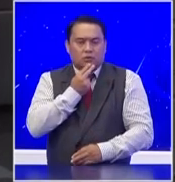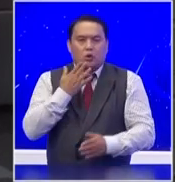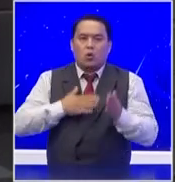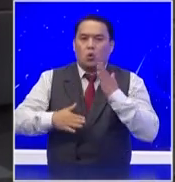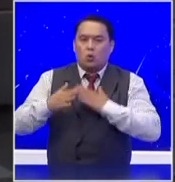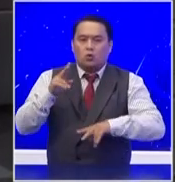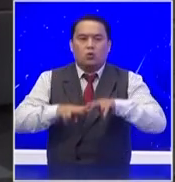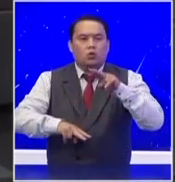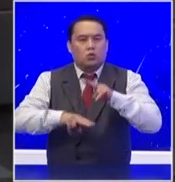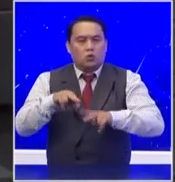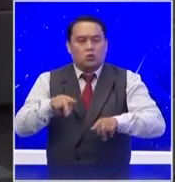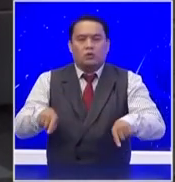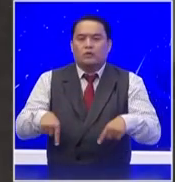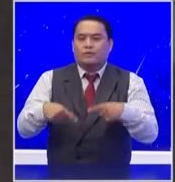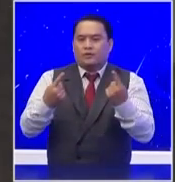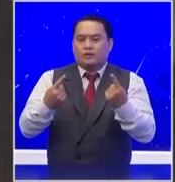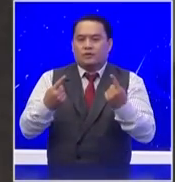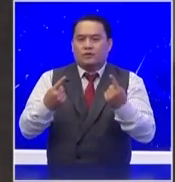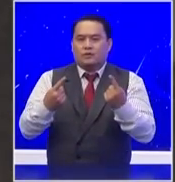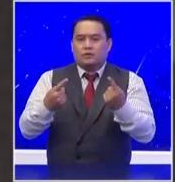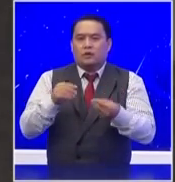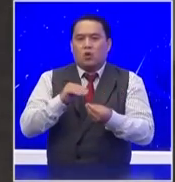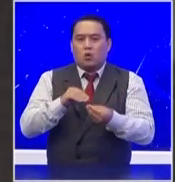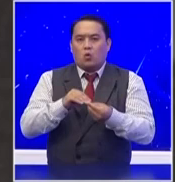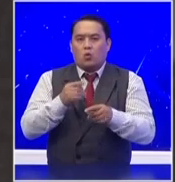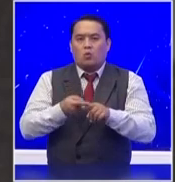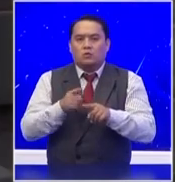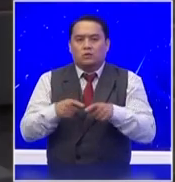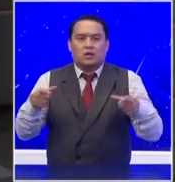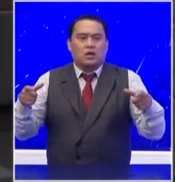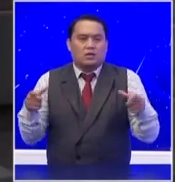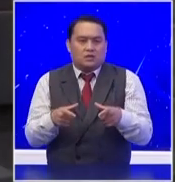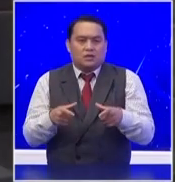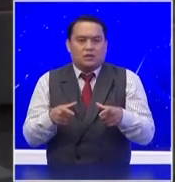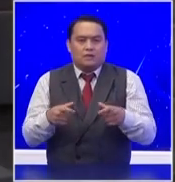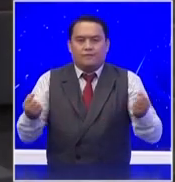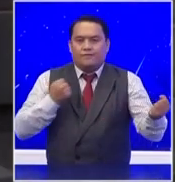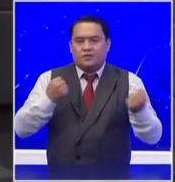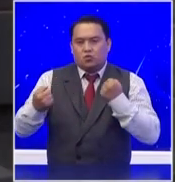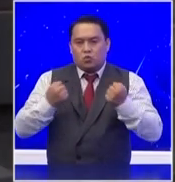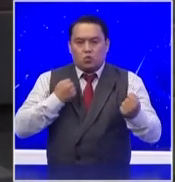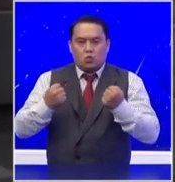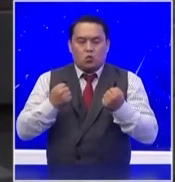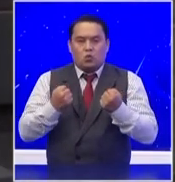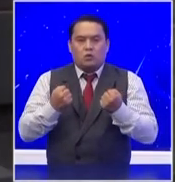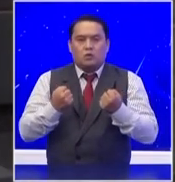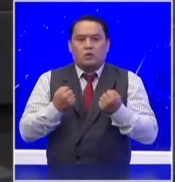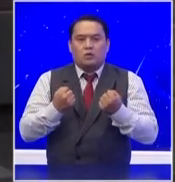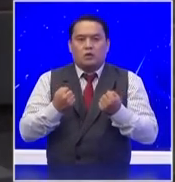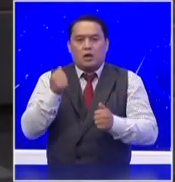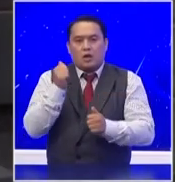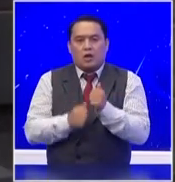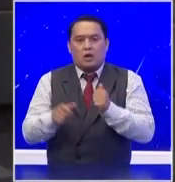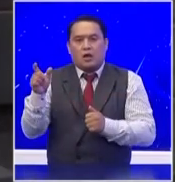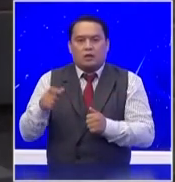күй, қалыпты жағдайда сосын осы карантин кезінде физкультураны көбірек әр адам